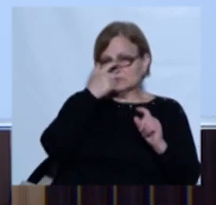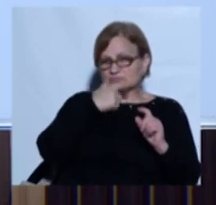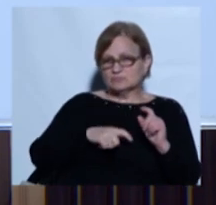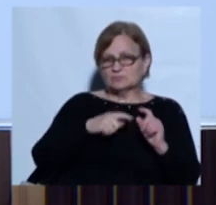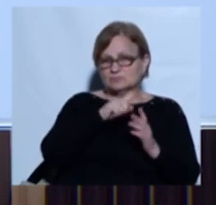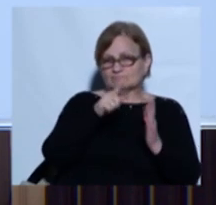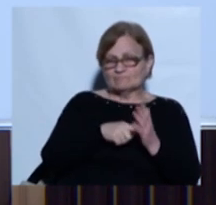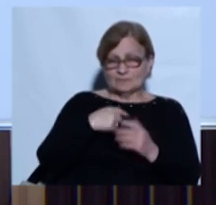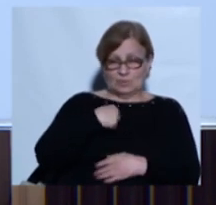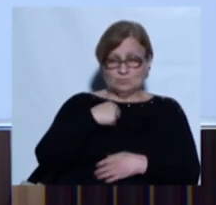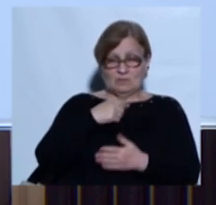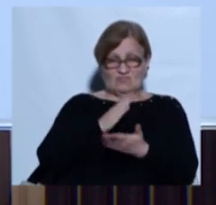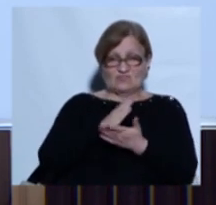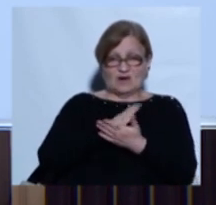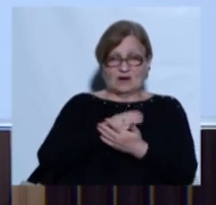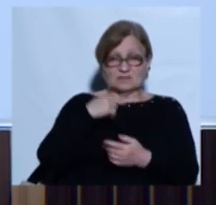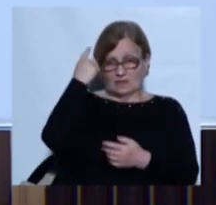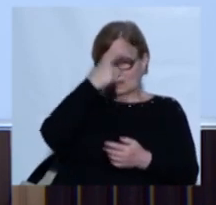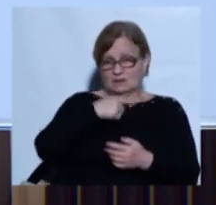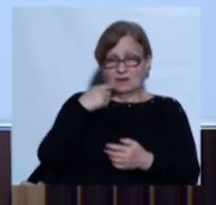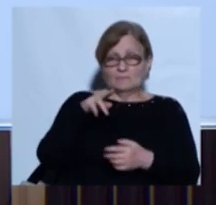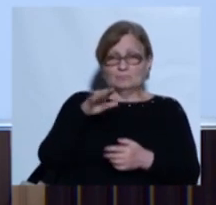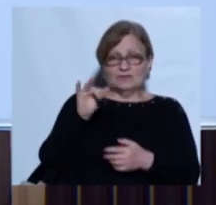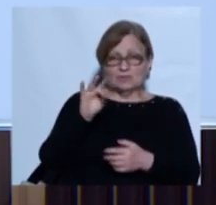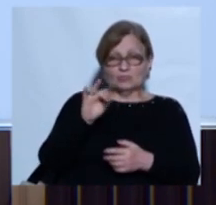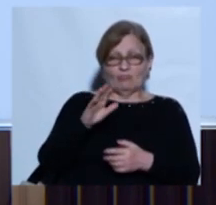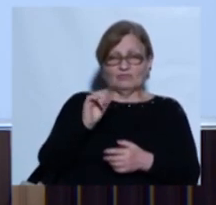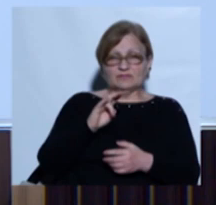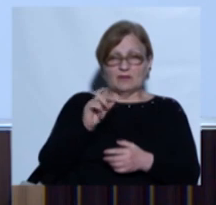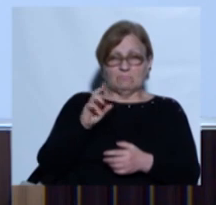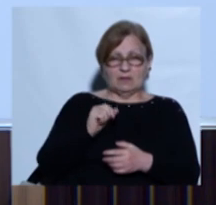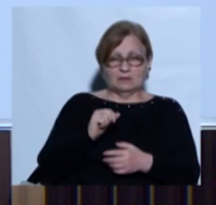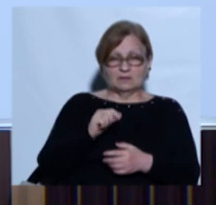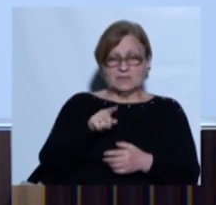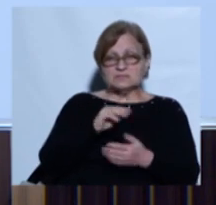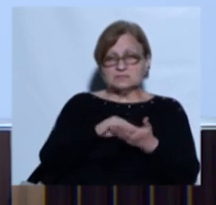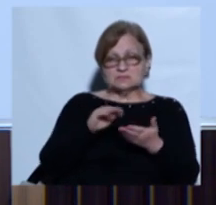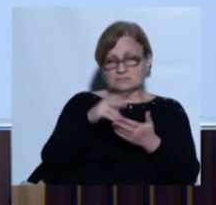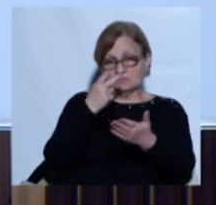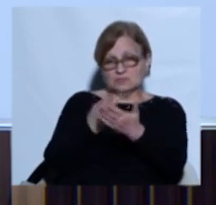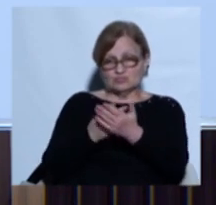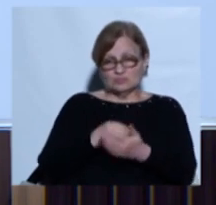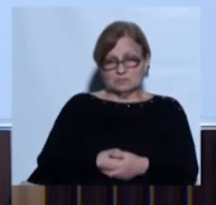კითხვა, ჩვენ კი ვართ დაბადებული პიროვნებად? იმიტომ რომ ეს ნაწარმოები გიჩვენებს, რომ